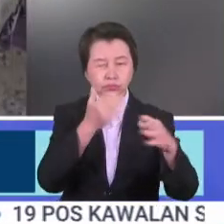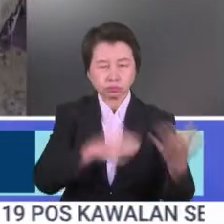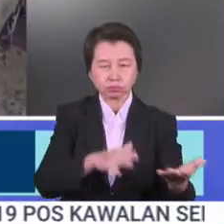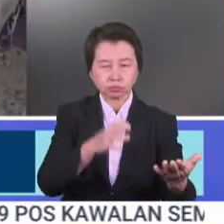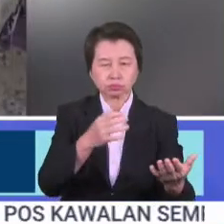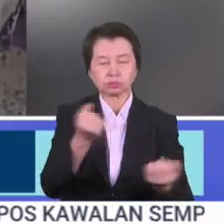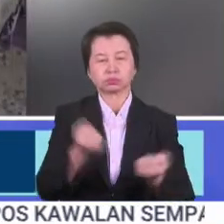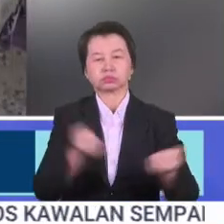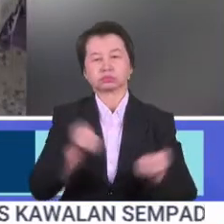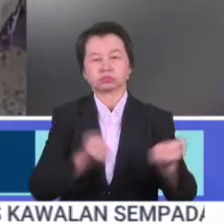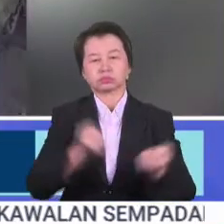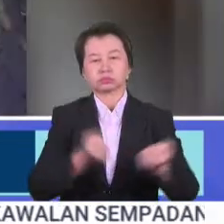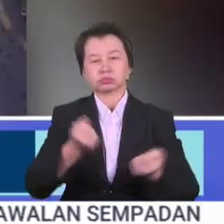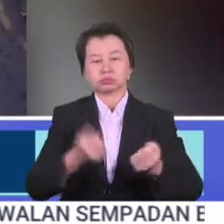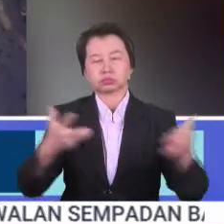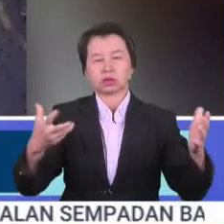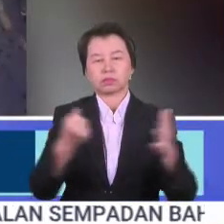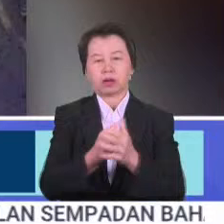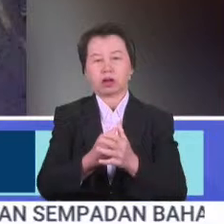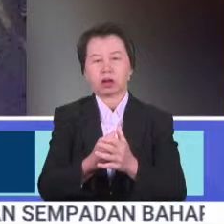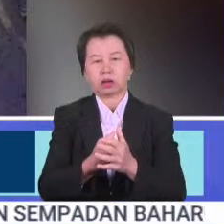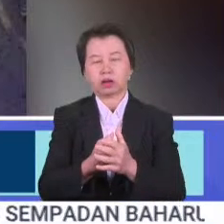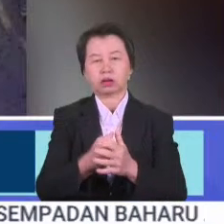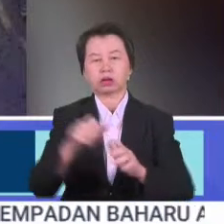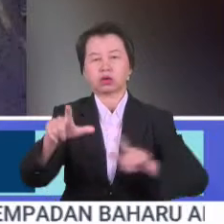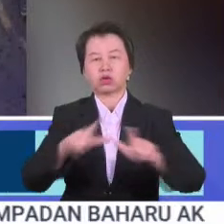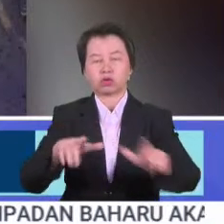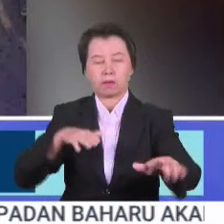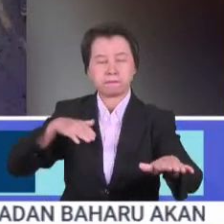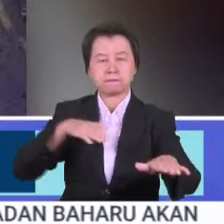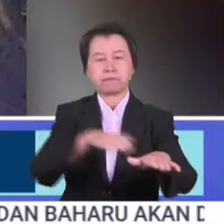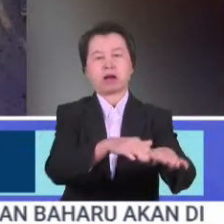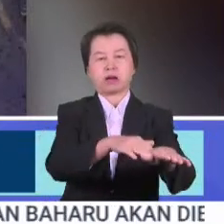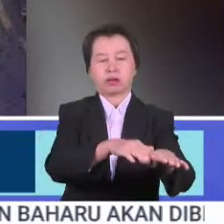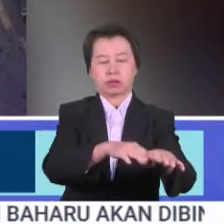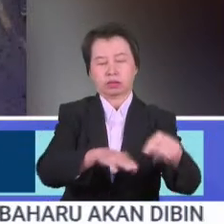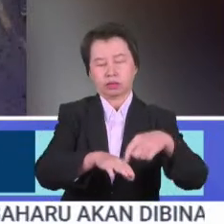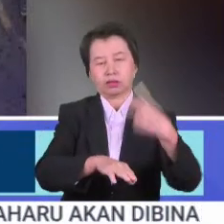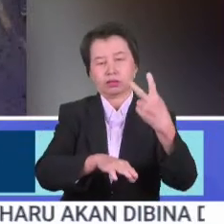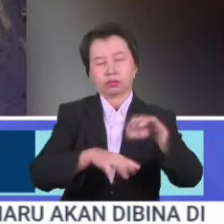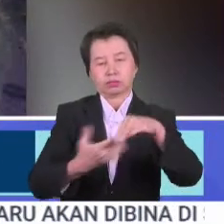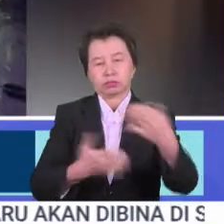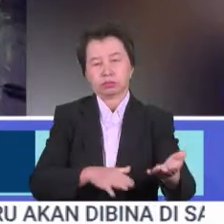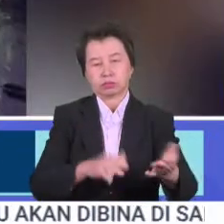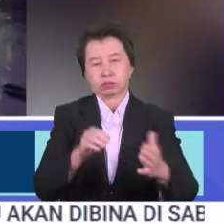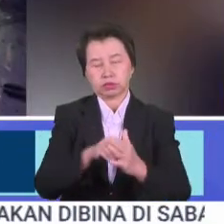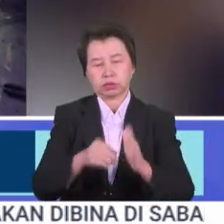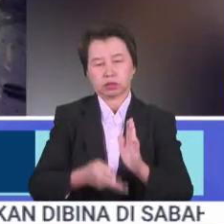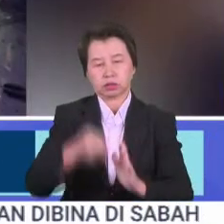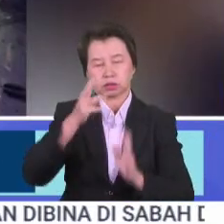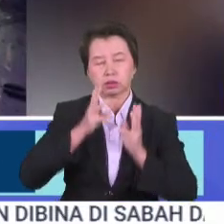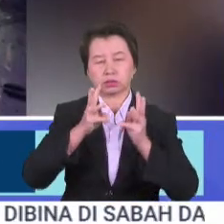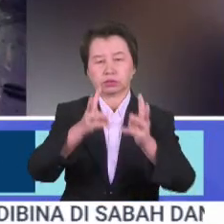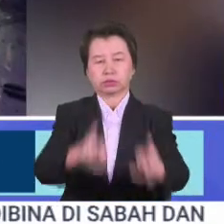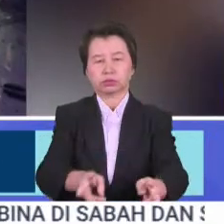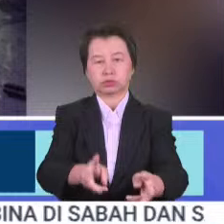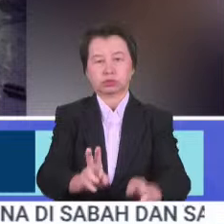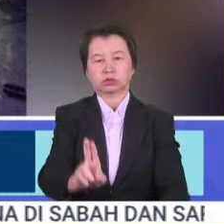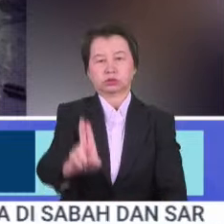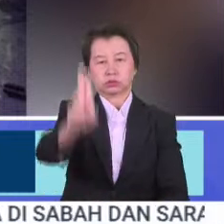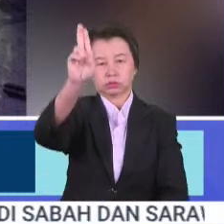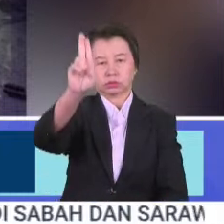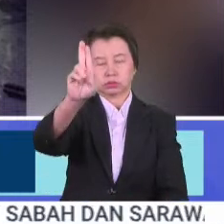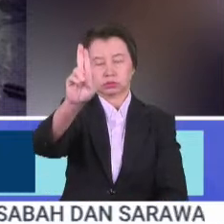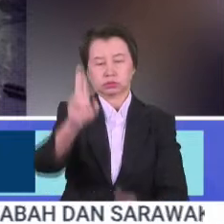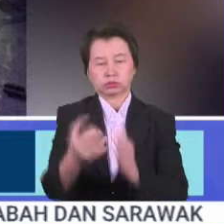selepas kenderaan yang dinaiki mereka melanggar belakang sebuah lori di kilometer 365 Lebuh Raya Utara Selatan arah utara